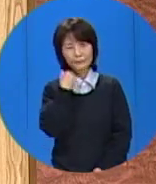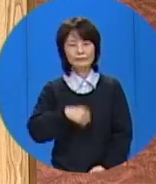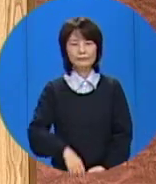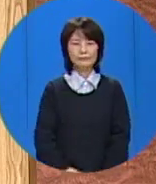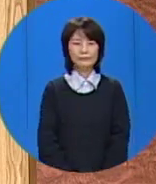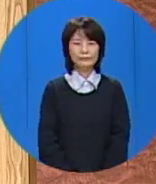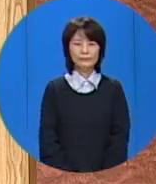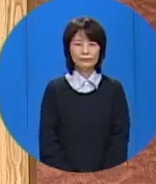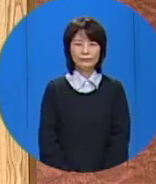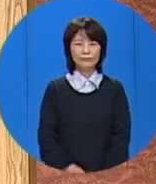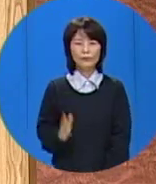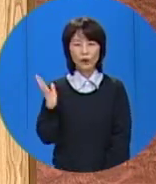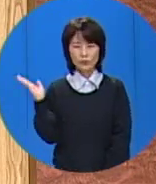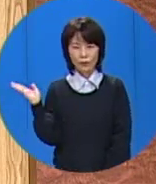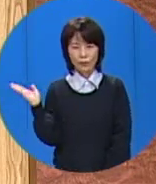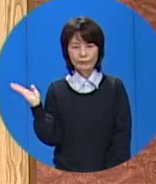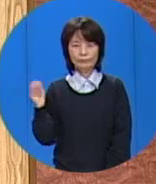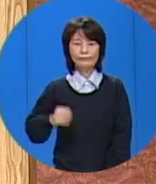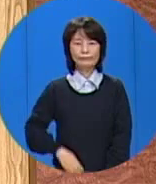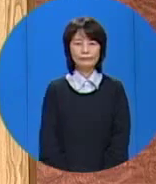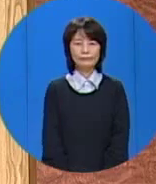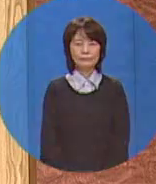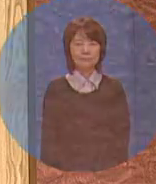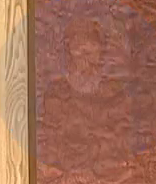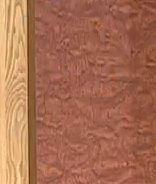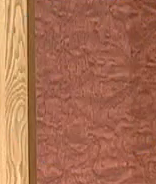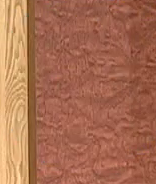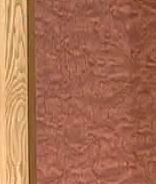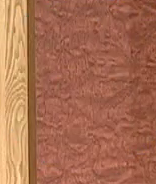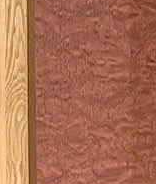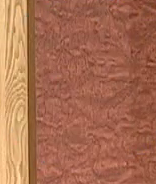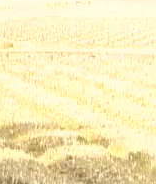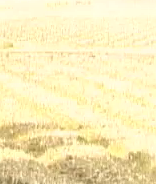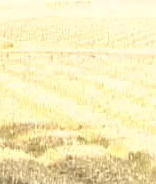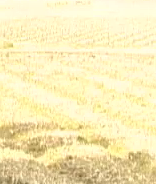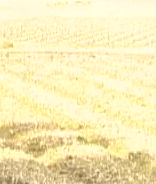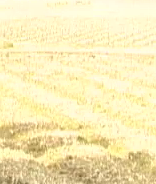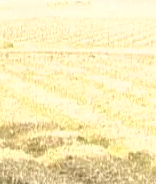うか。ではご覧ください。